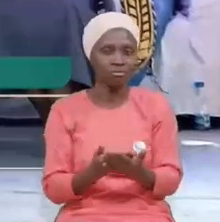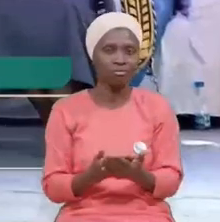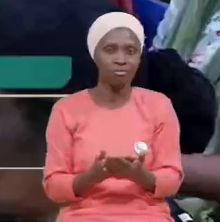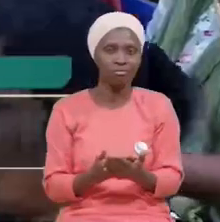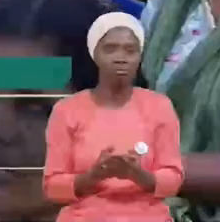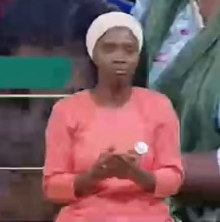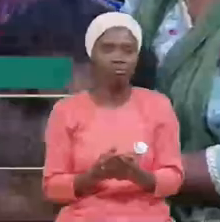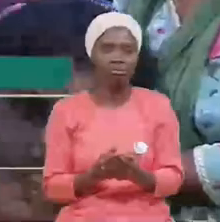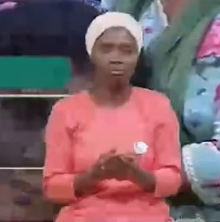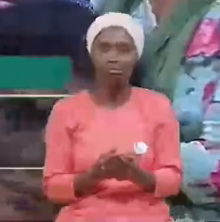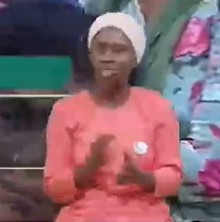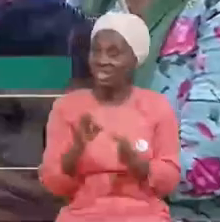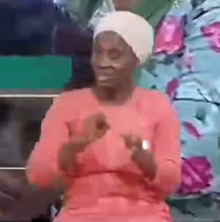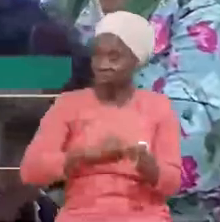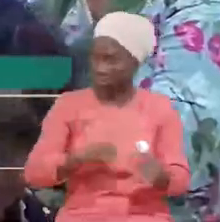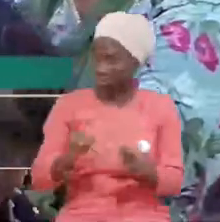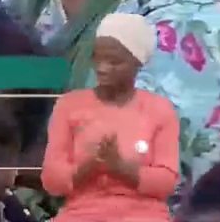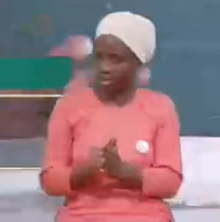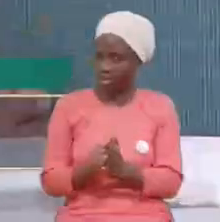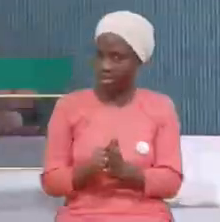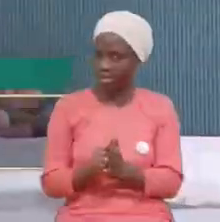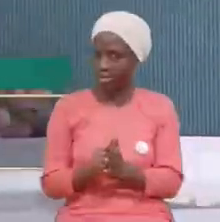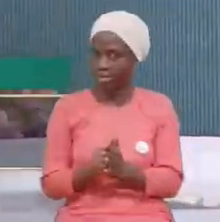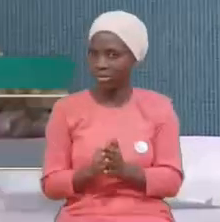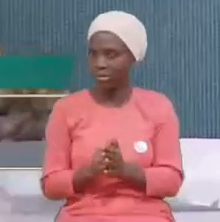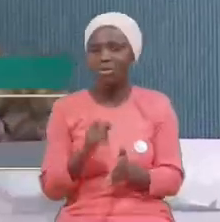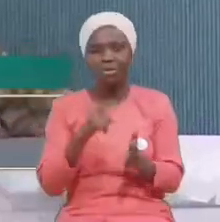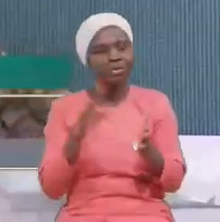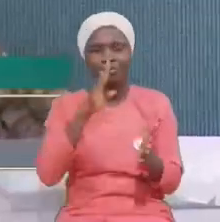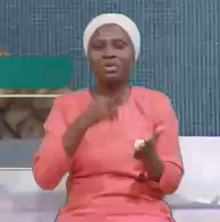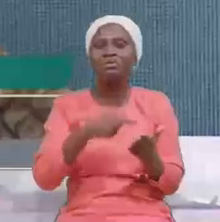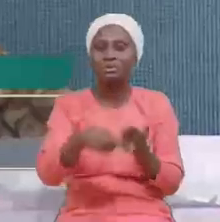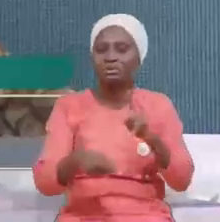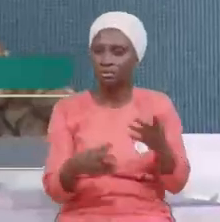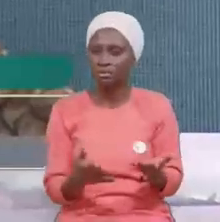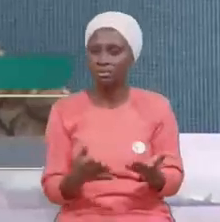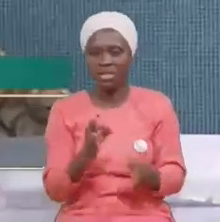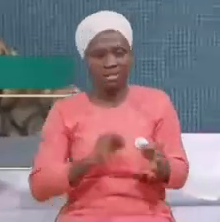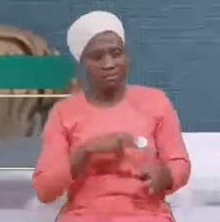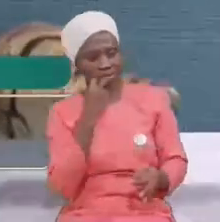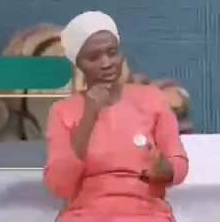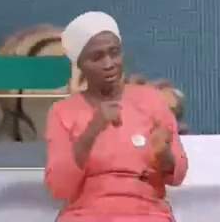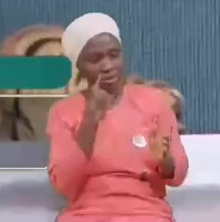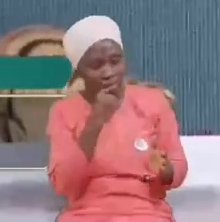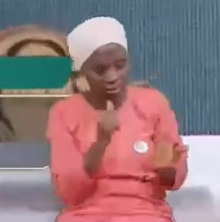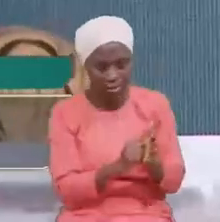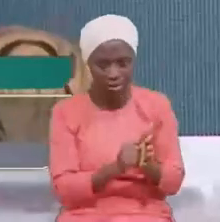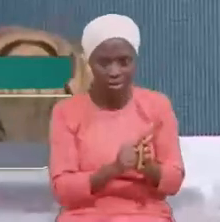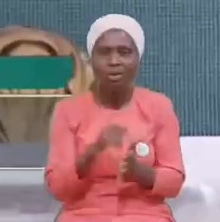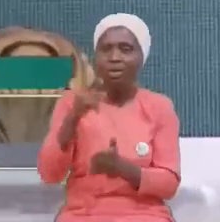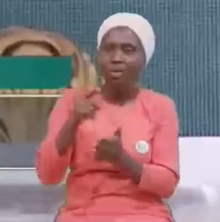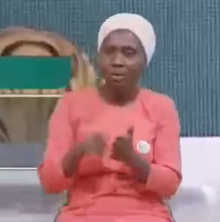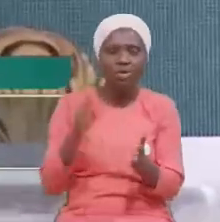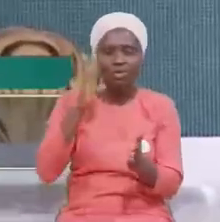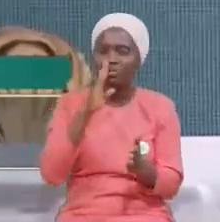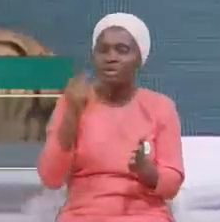Ah, si je le fais, quel sera le résultat? Si je dis ça, quel sera le